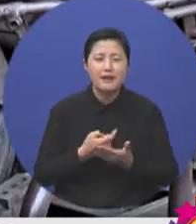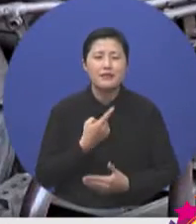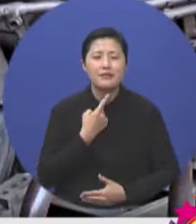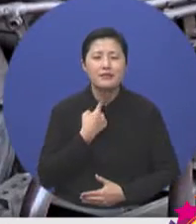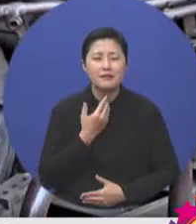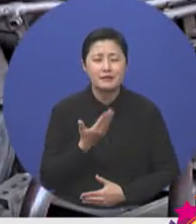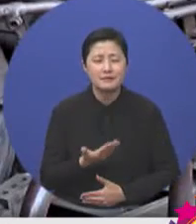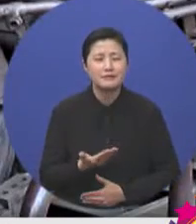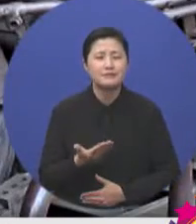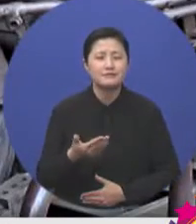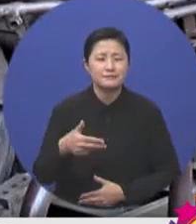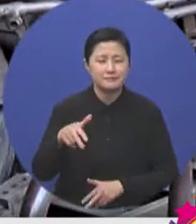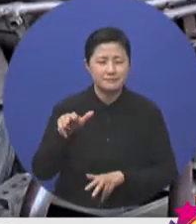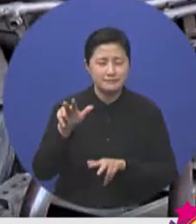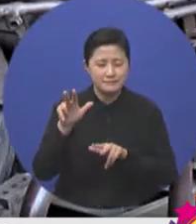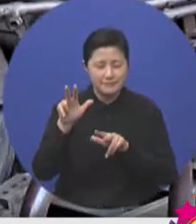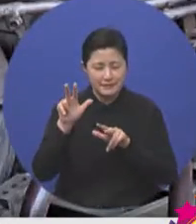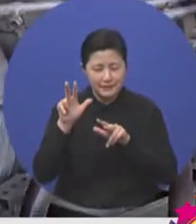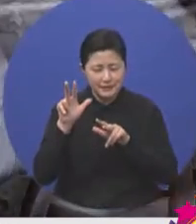알트란